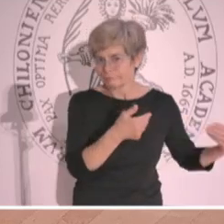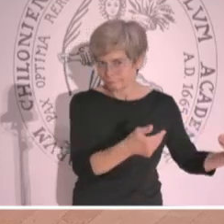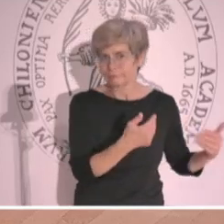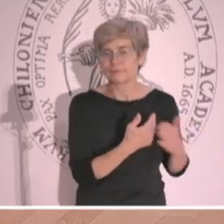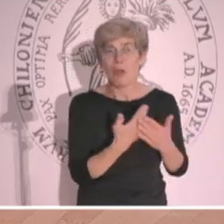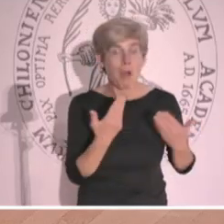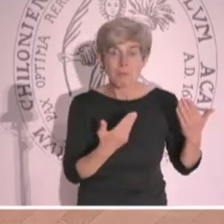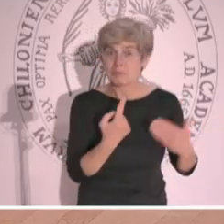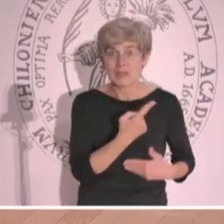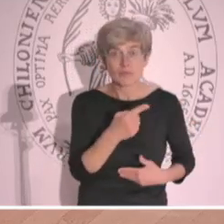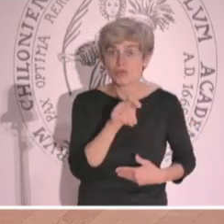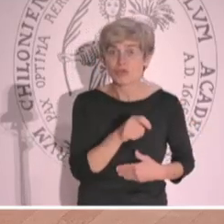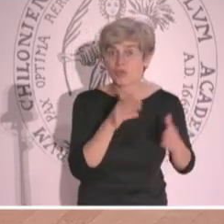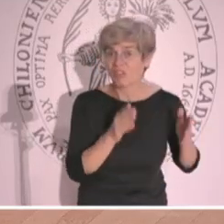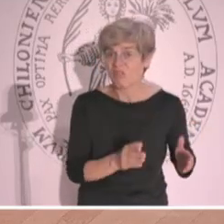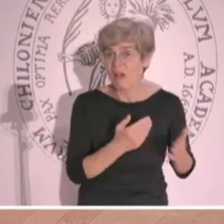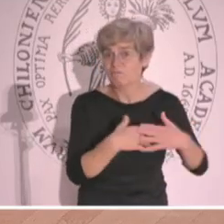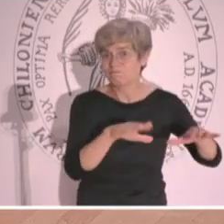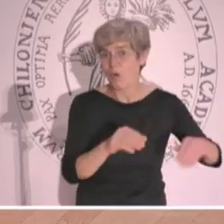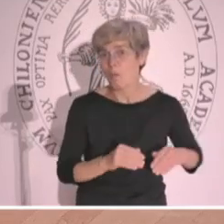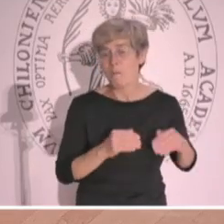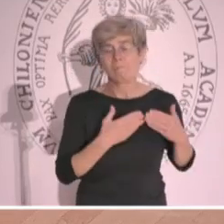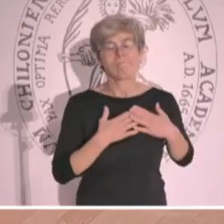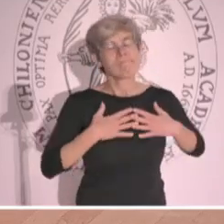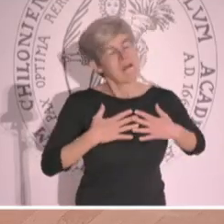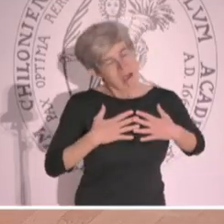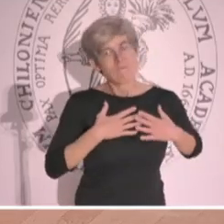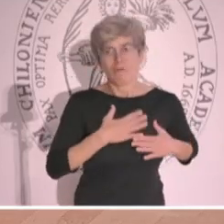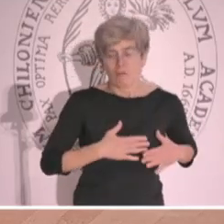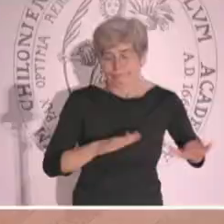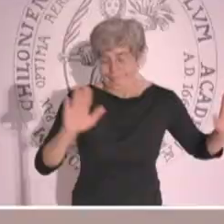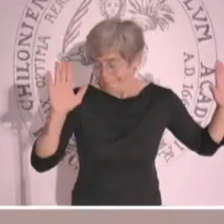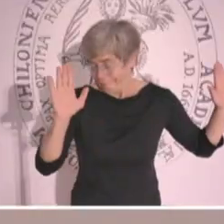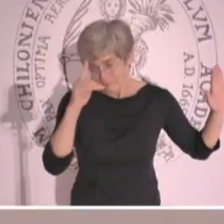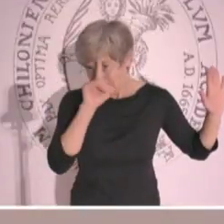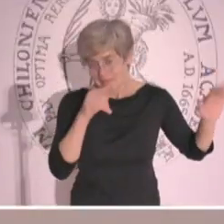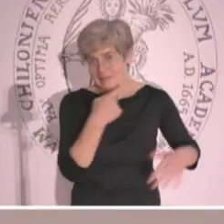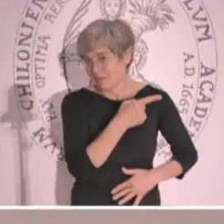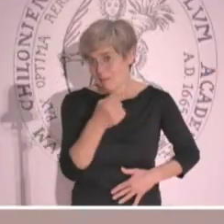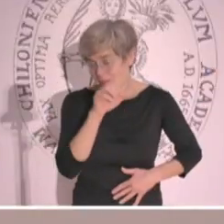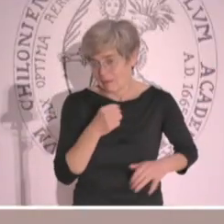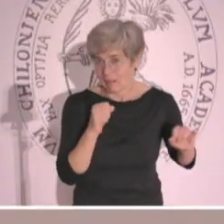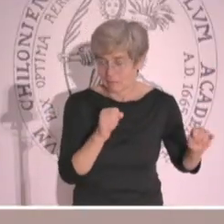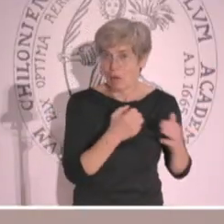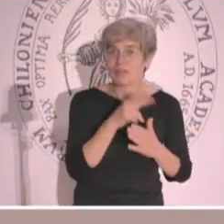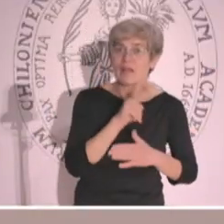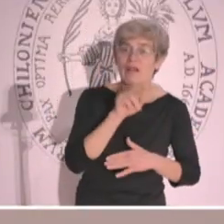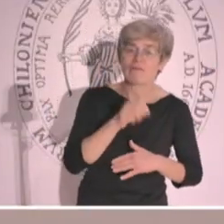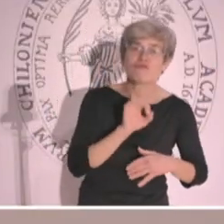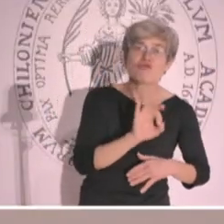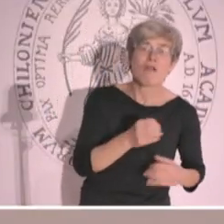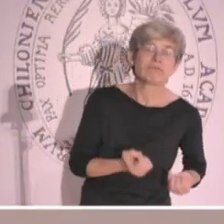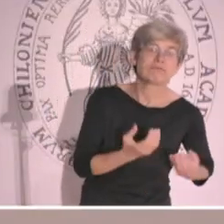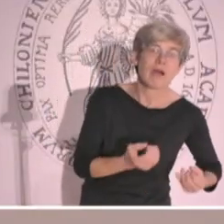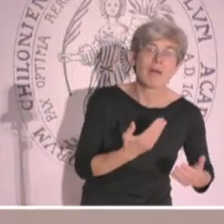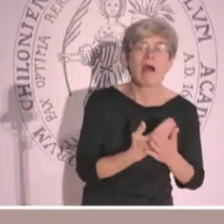Studienfach glücklich werden. Das weiß ich nicht. Ich hoffe es. Dafür können Sie vieles tun, dafür kann die Uni etwas tun. Aber dass Sie an